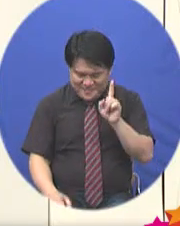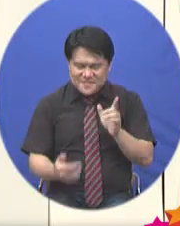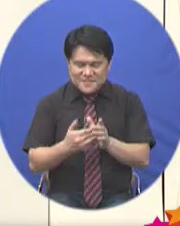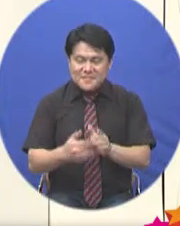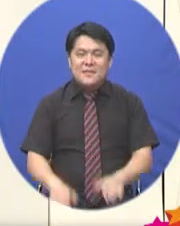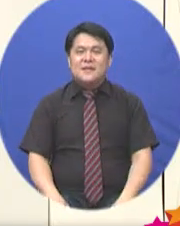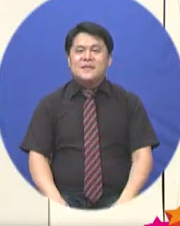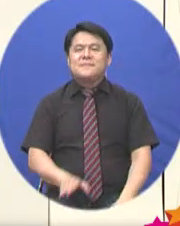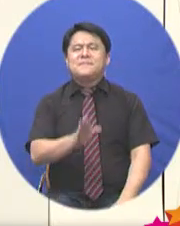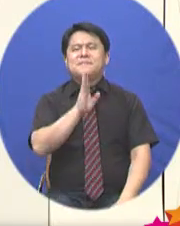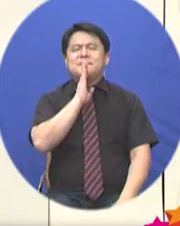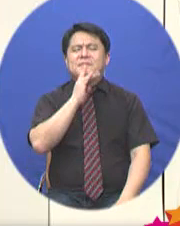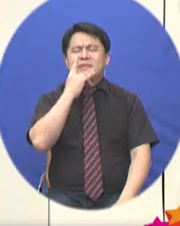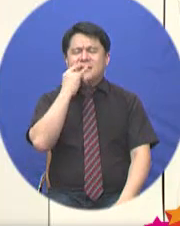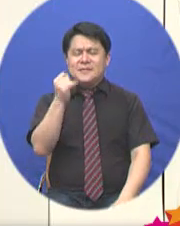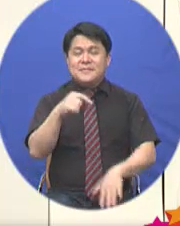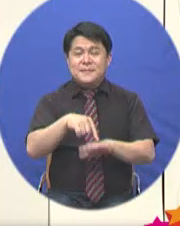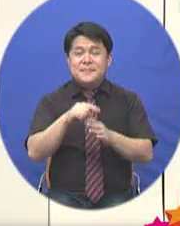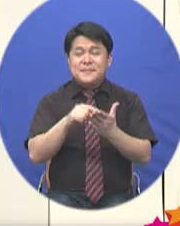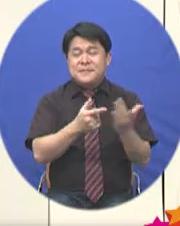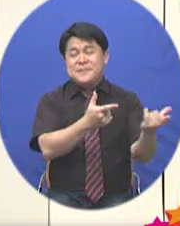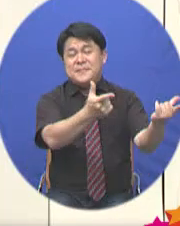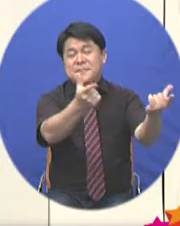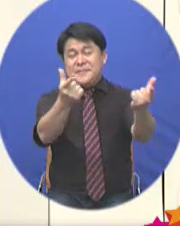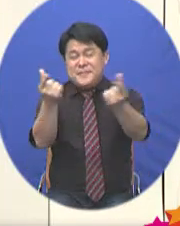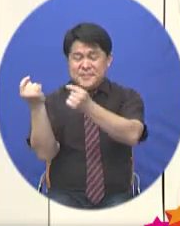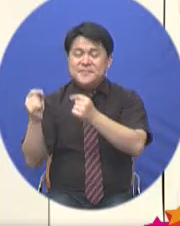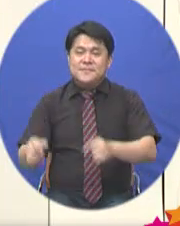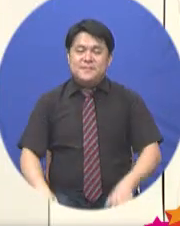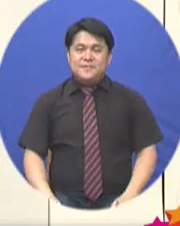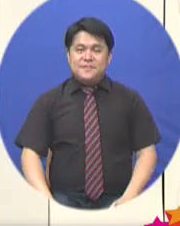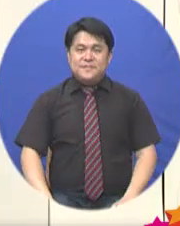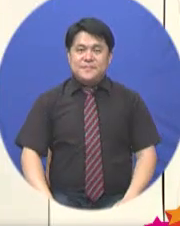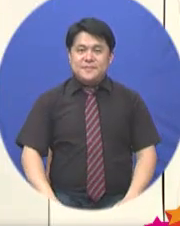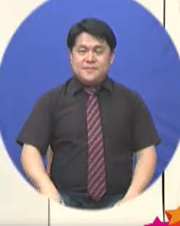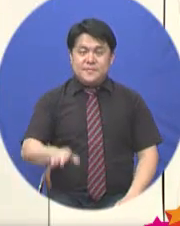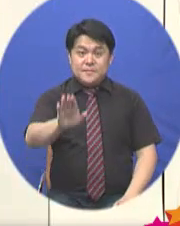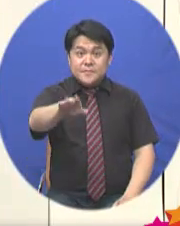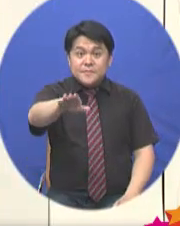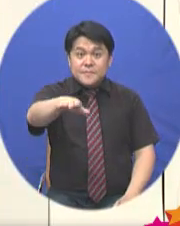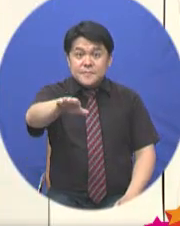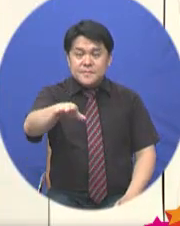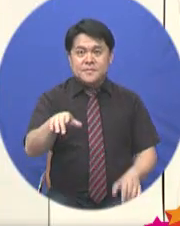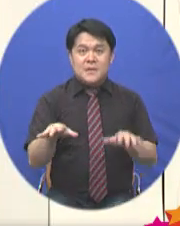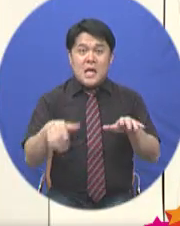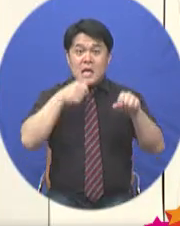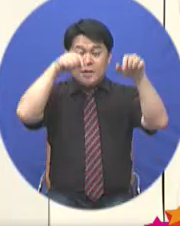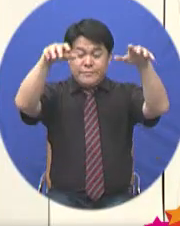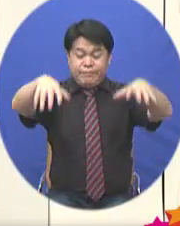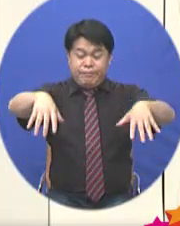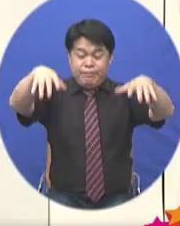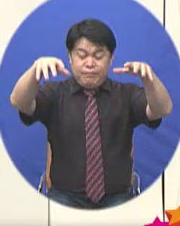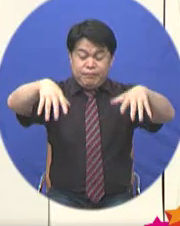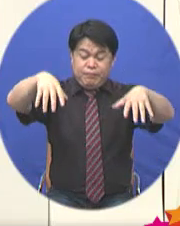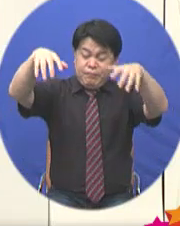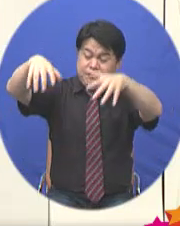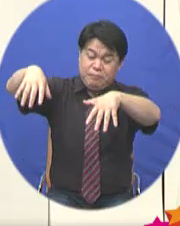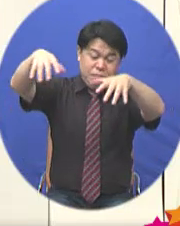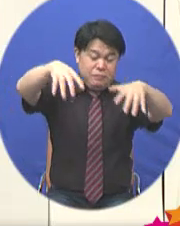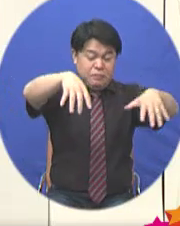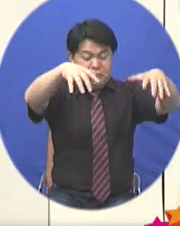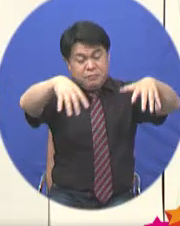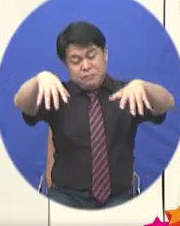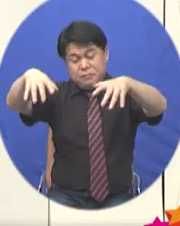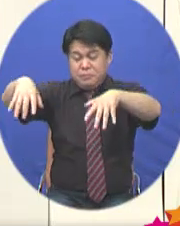그게 네. 어머님의 마음이야. 아이고 참. 오늘 저 계속 이제 뭐 장마철이 시작됐다고 하고 이렇게 비가